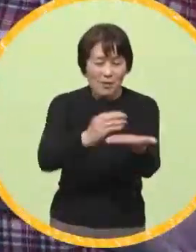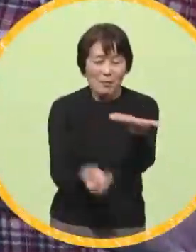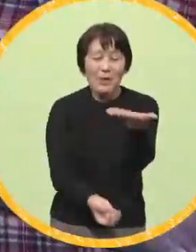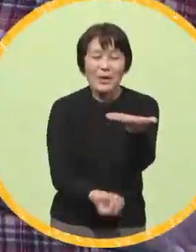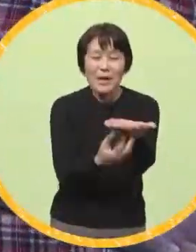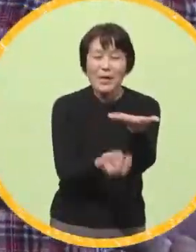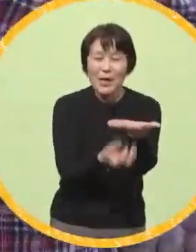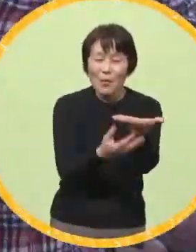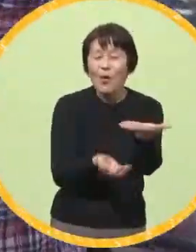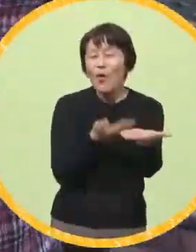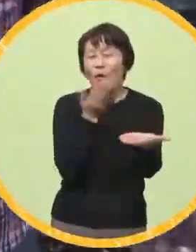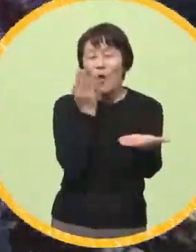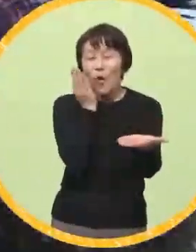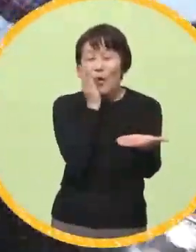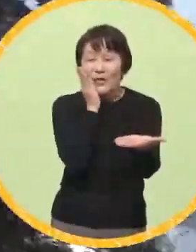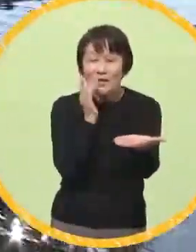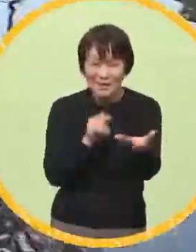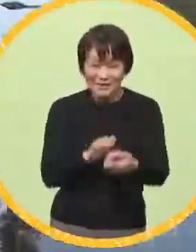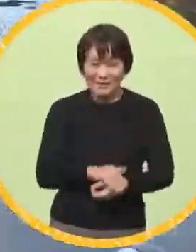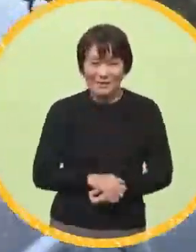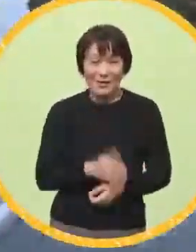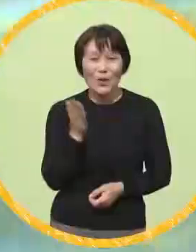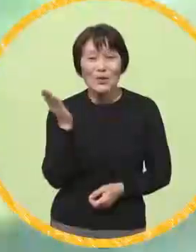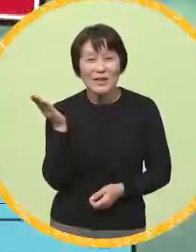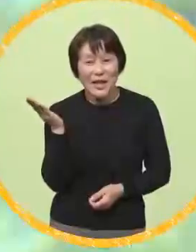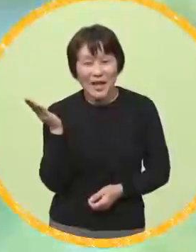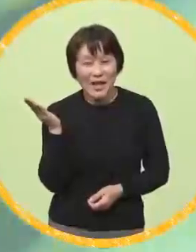な。それが今ここにいるんですね。 います、はい。